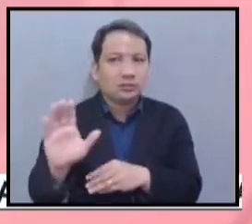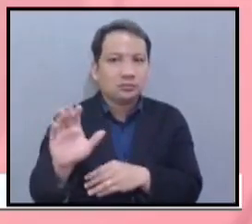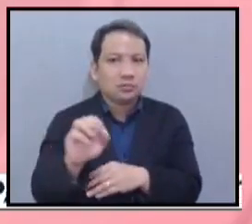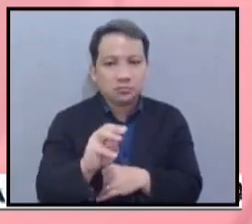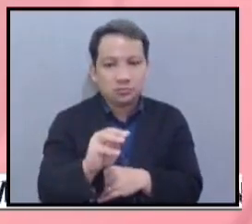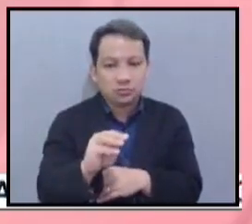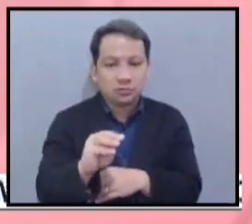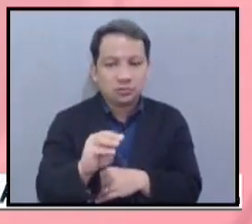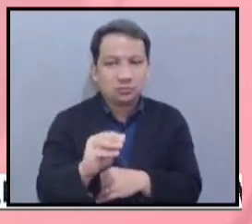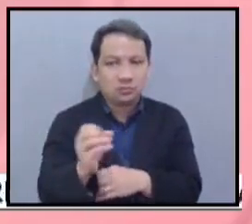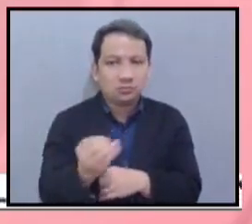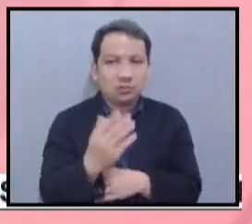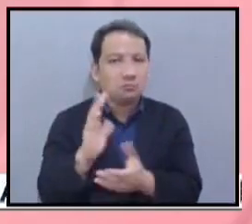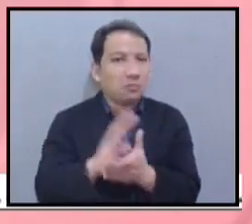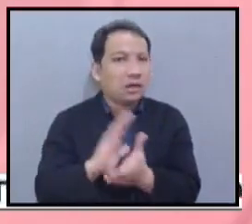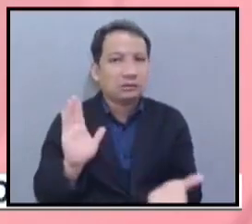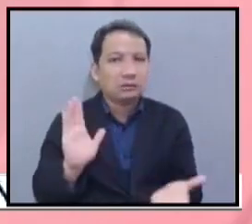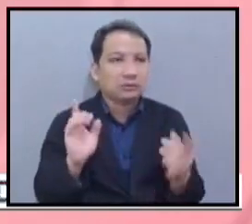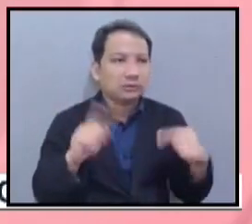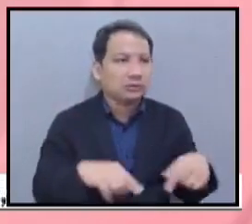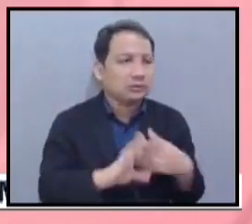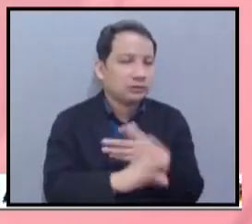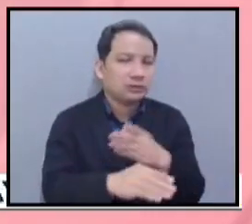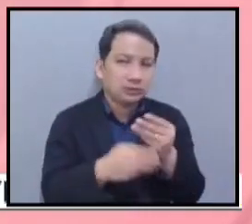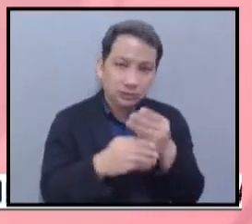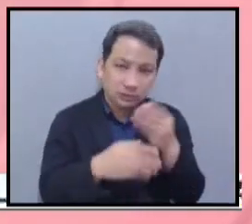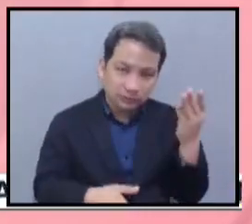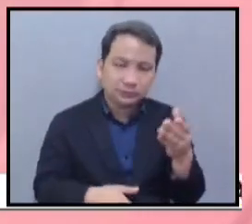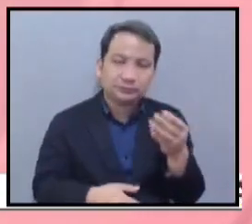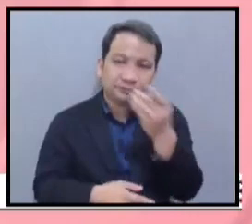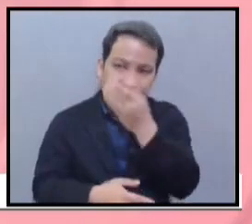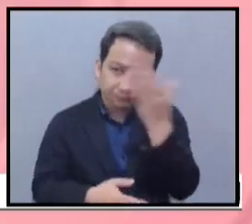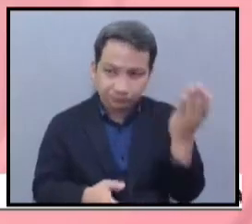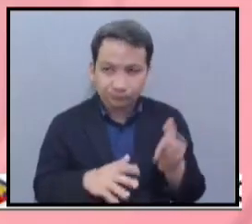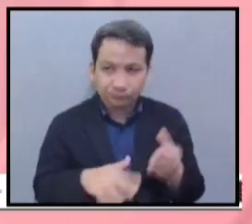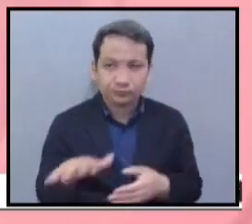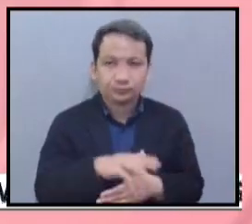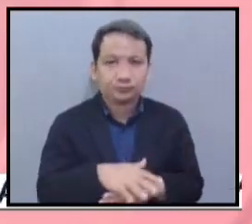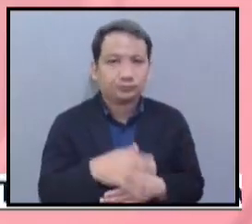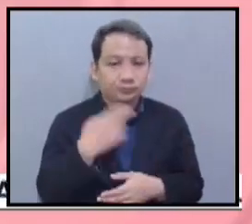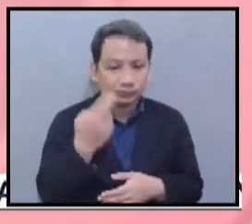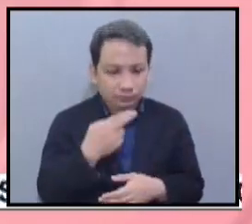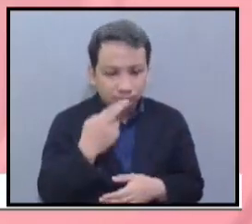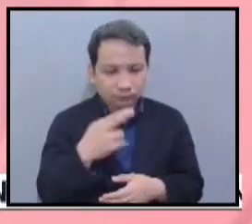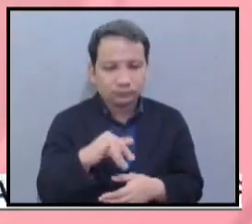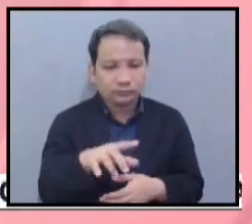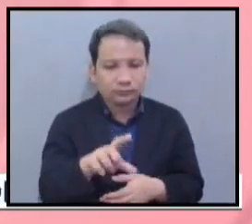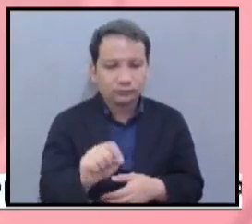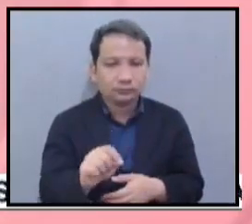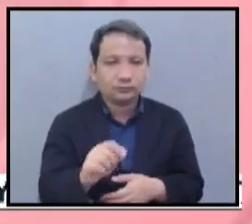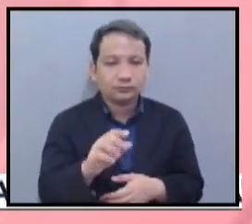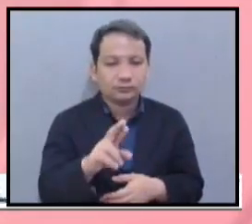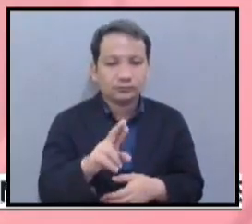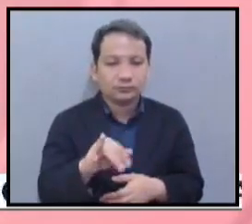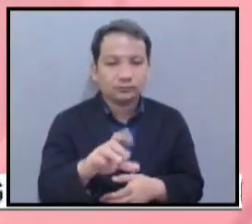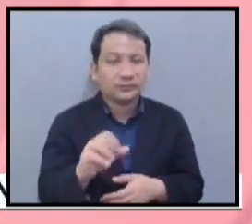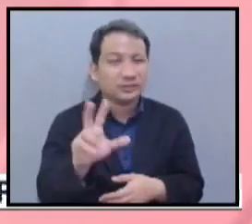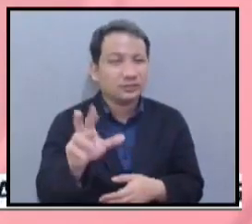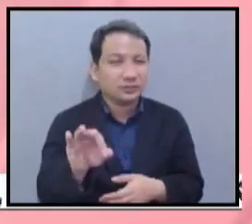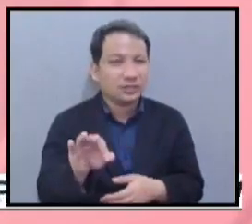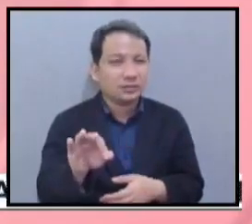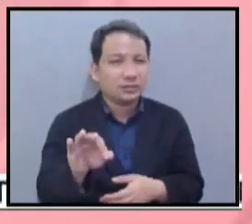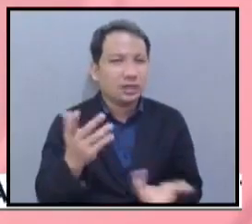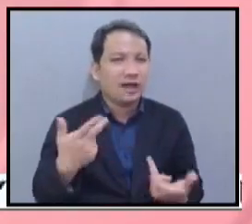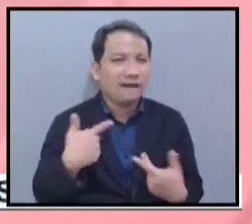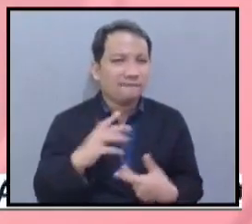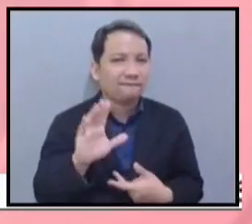At maliban sa mga nabanggit ko, Diyan, mayroon din dito itong bigas available. Sa halagang 39 pesos ay meron na kayong